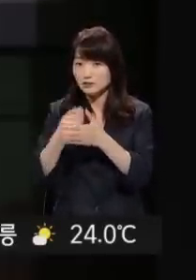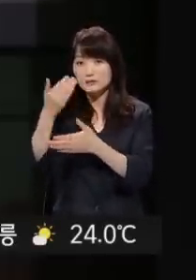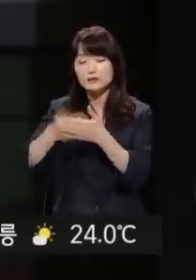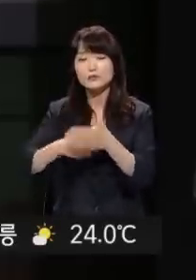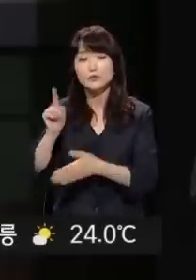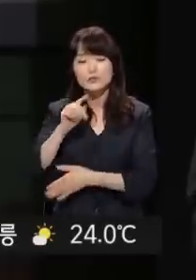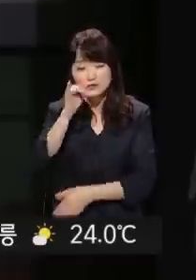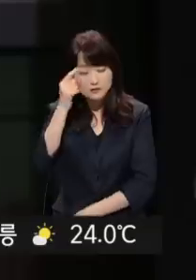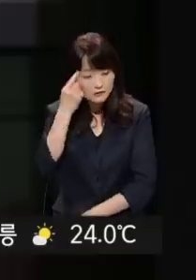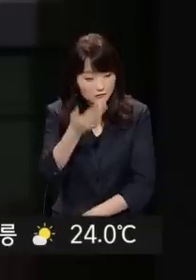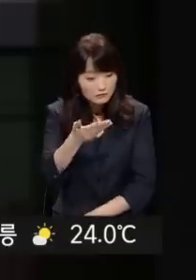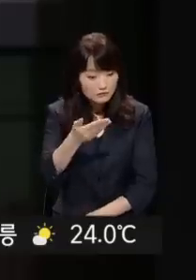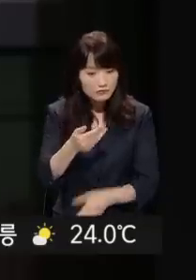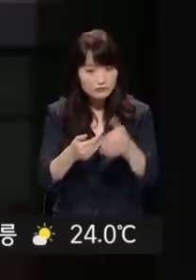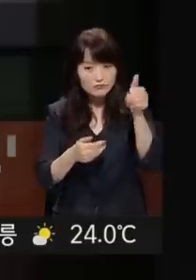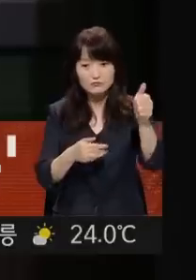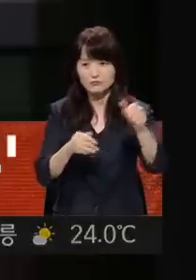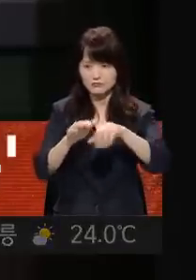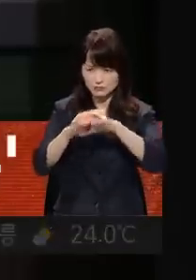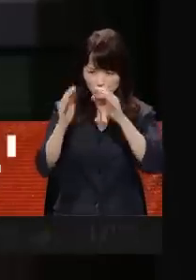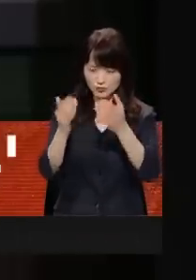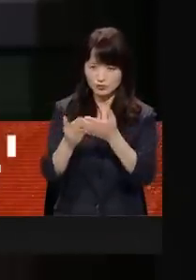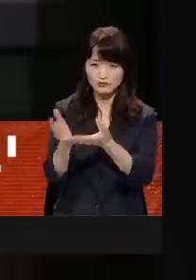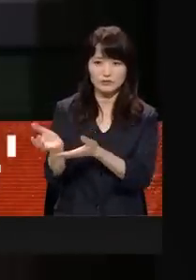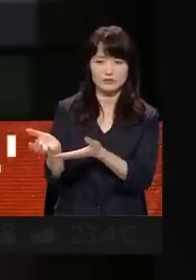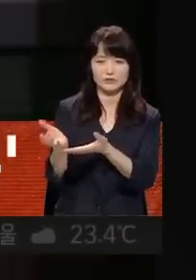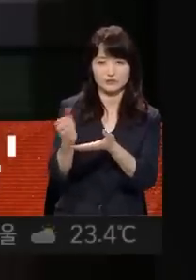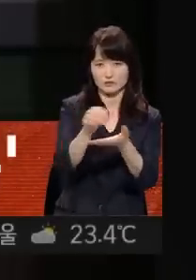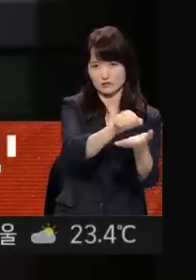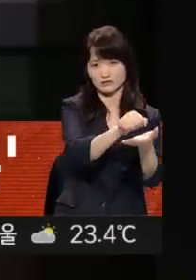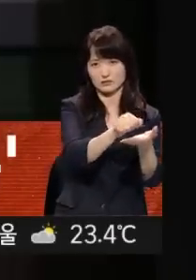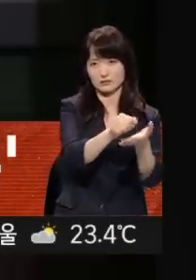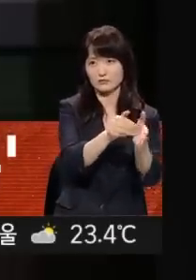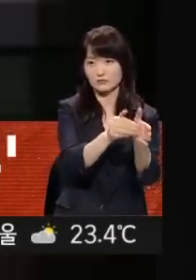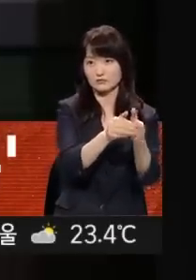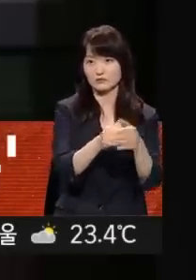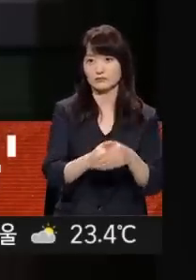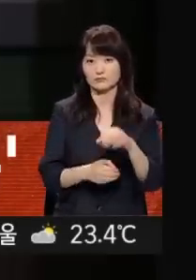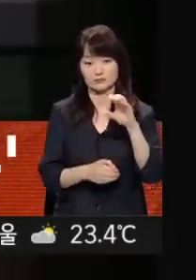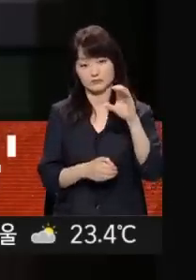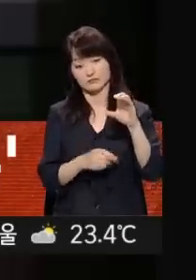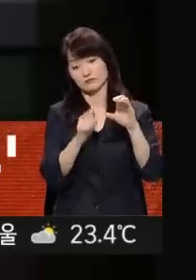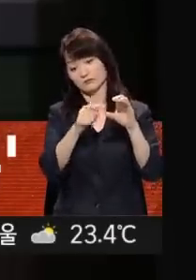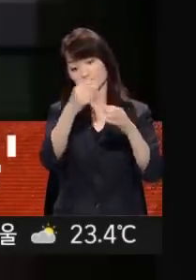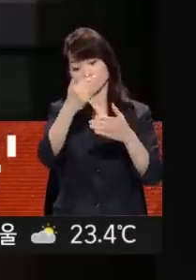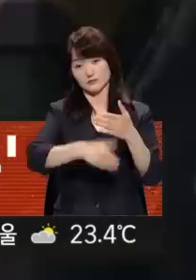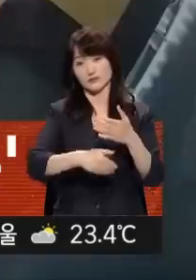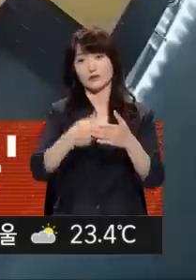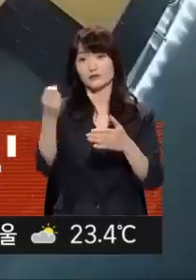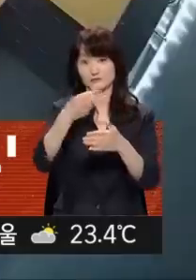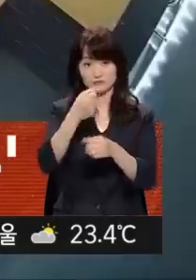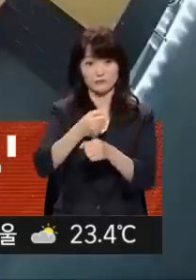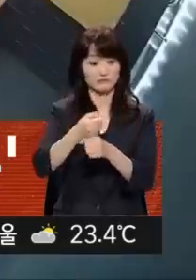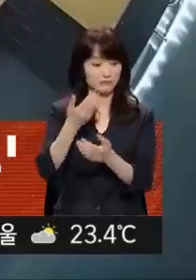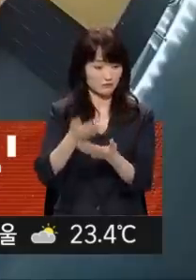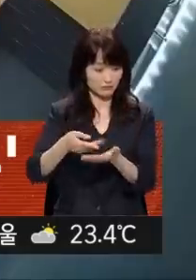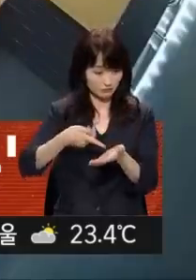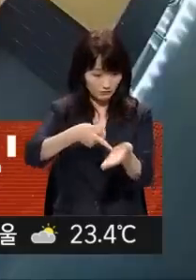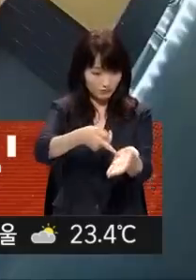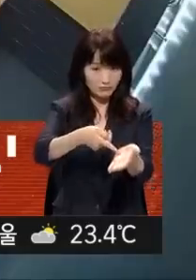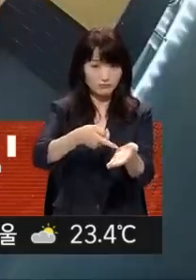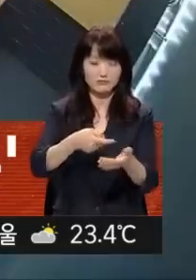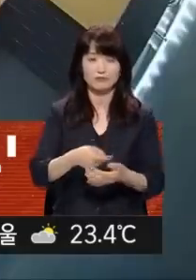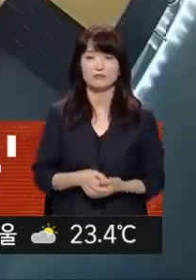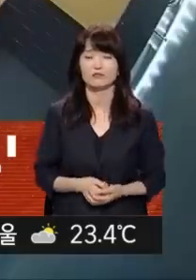온 겁니다 그러니까 당연히 사장은 이미 다 치웠다고 대답을 했죠 그랬더니 이만큼 남았으니까 그만큼 다시 만들어 달라고 요구를 했다고